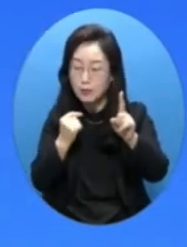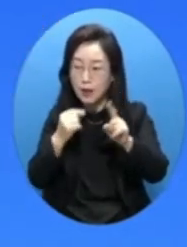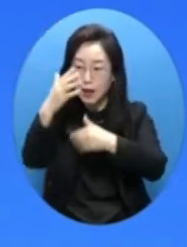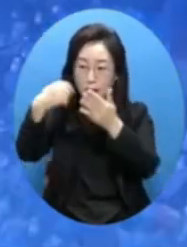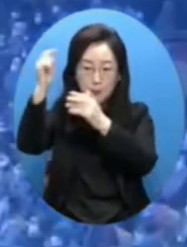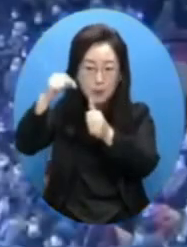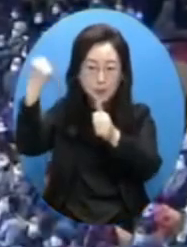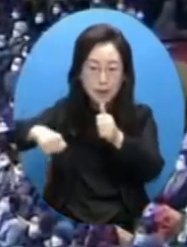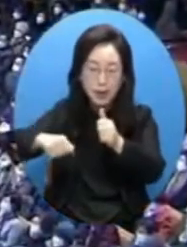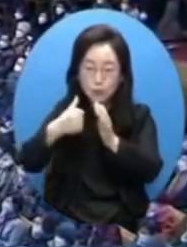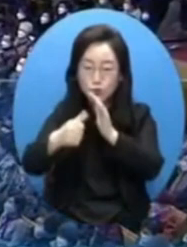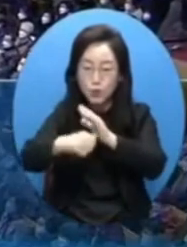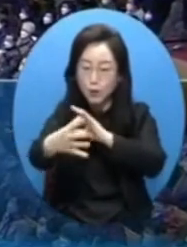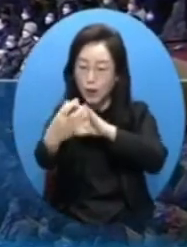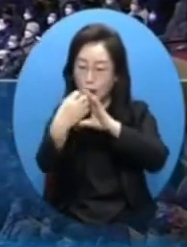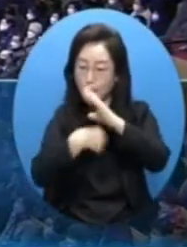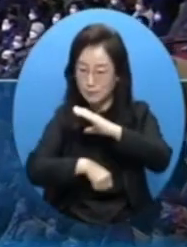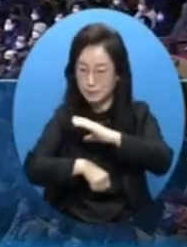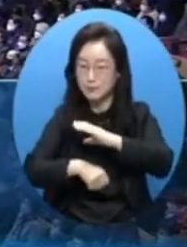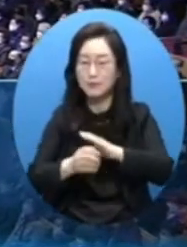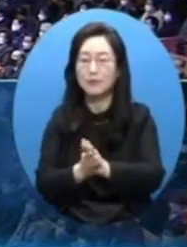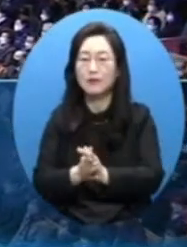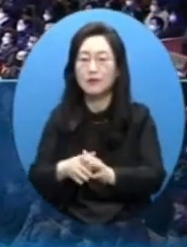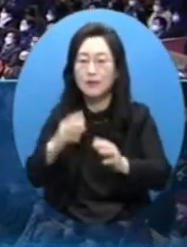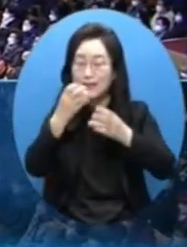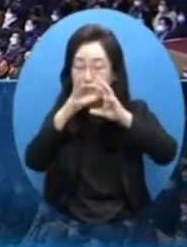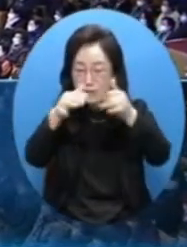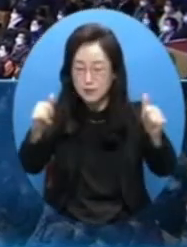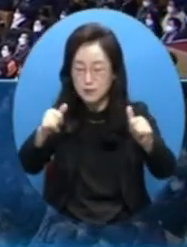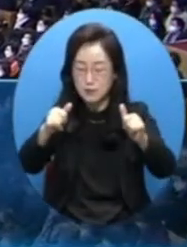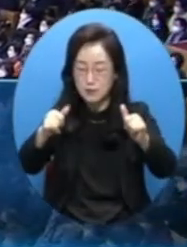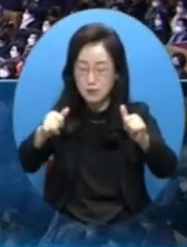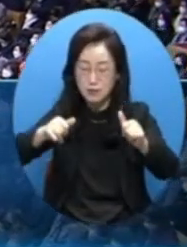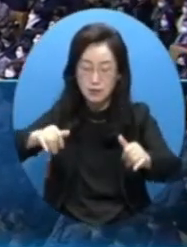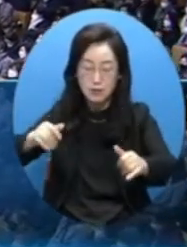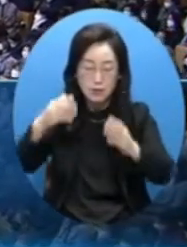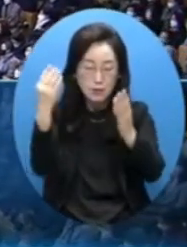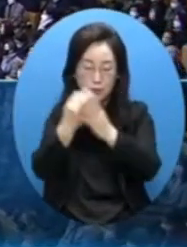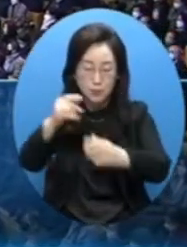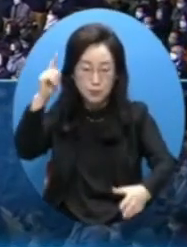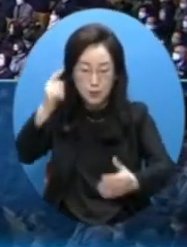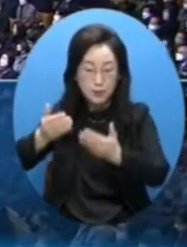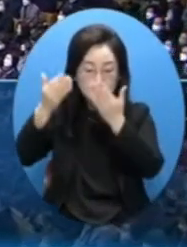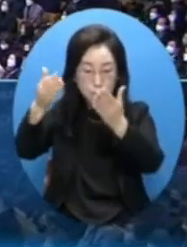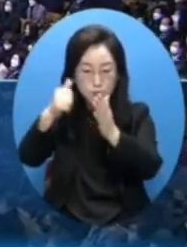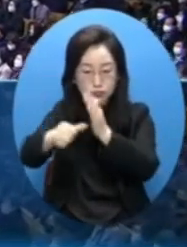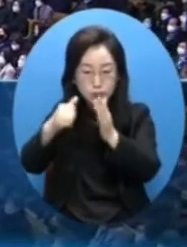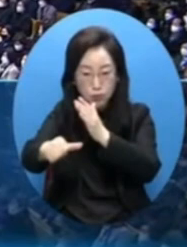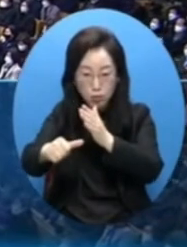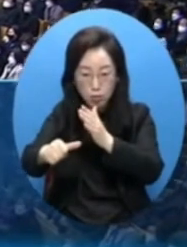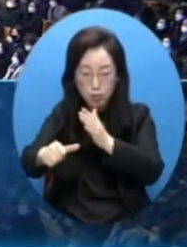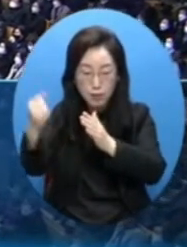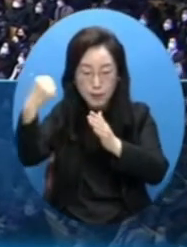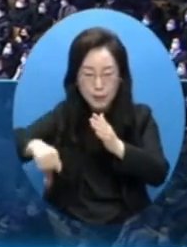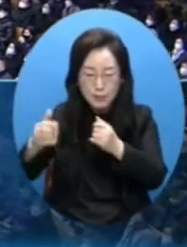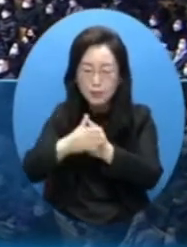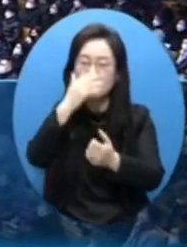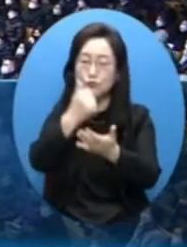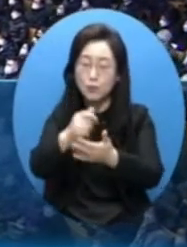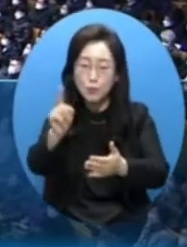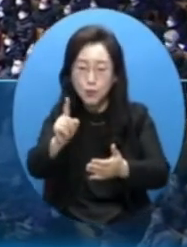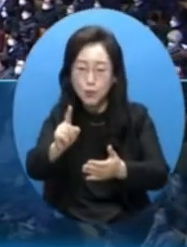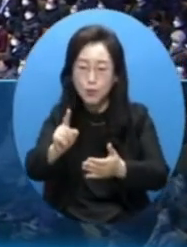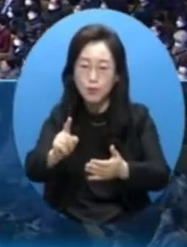물건을 훔쳤습니다 요소수 7장 1절입니다 이스라엘 자들이 온전히 바칠 물건으로 말미암아 범죄하였으니이는 유다 지파